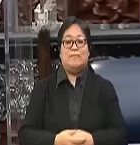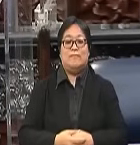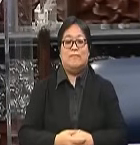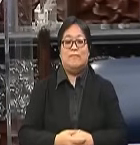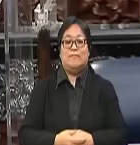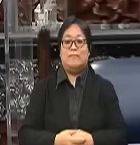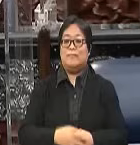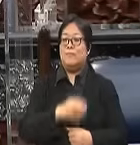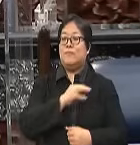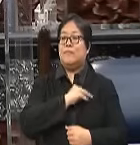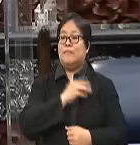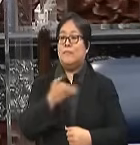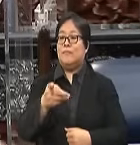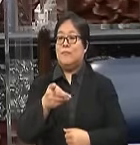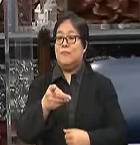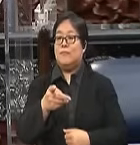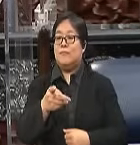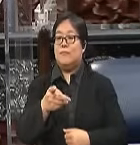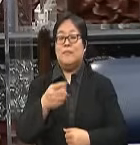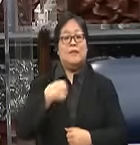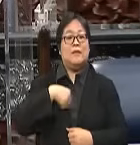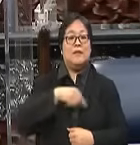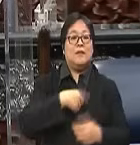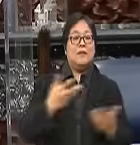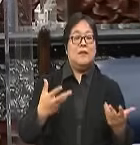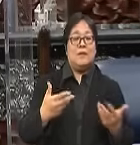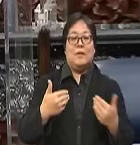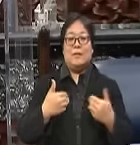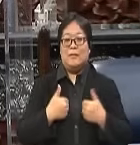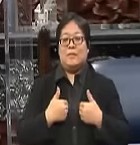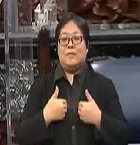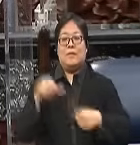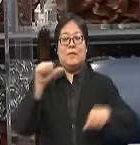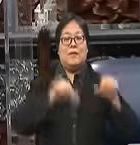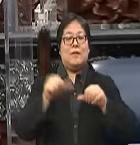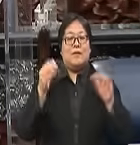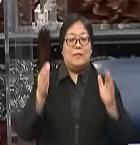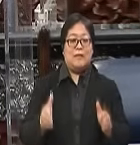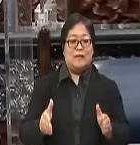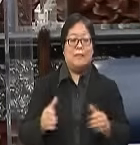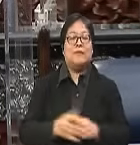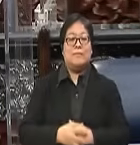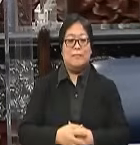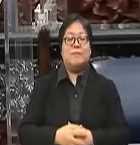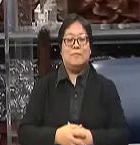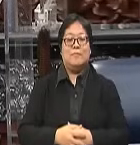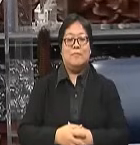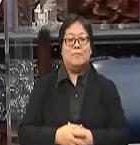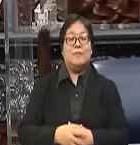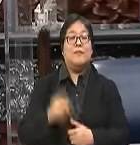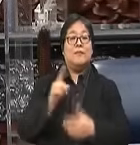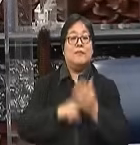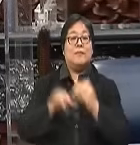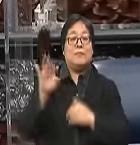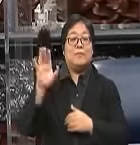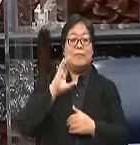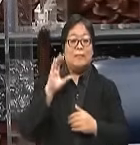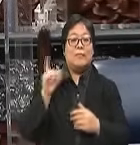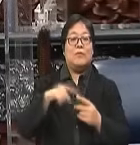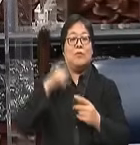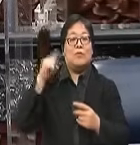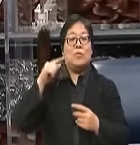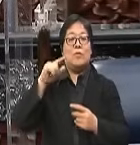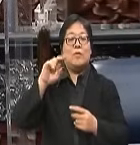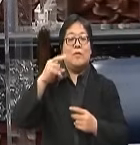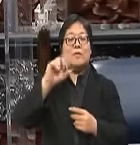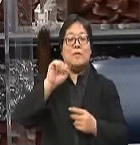fentri season kita memiliki Santi Santi Syekh yang telah poin yang rumah makan tadi Rozali di